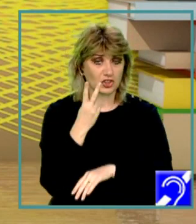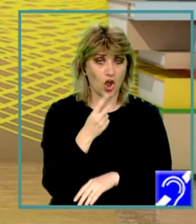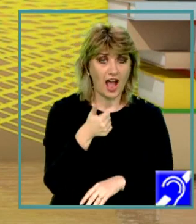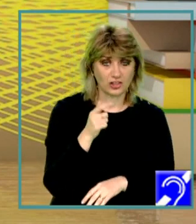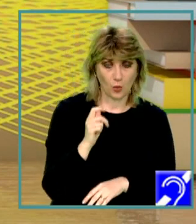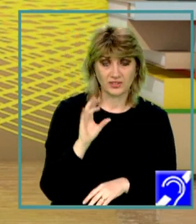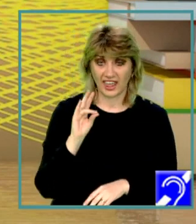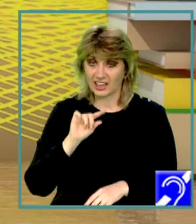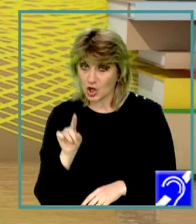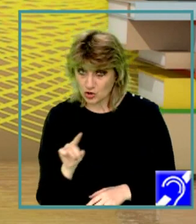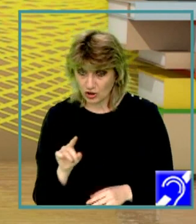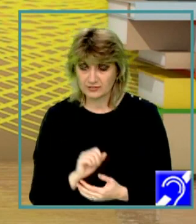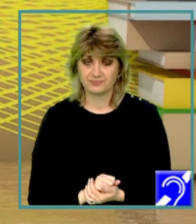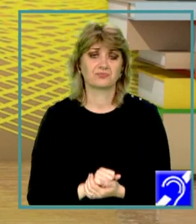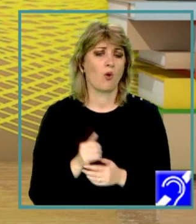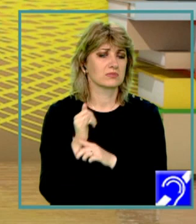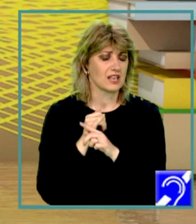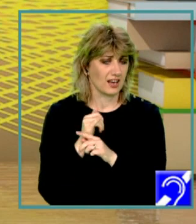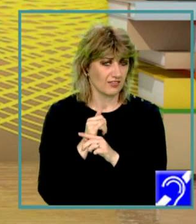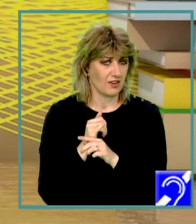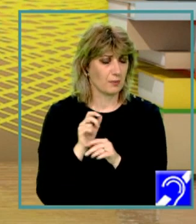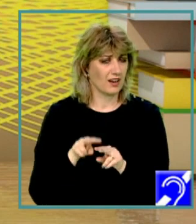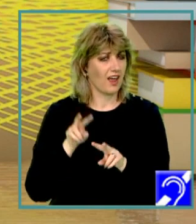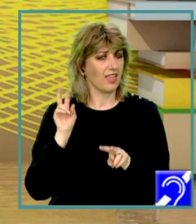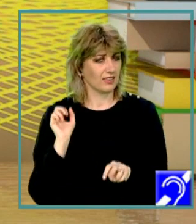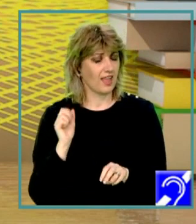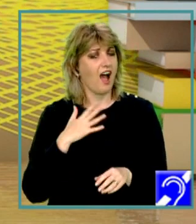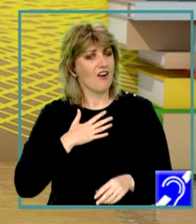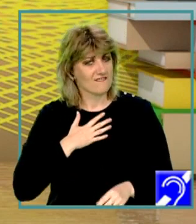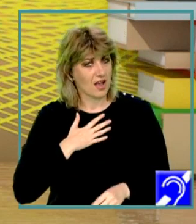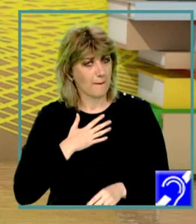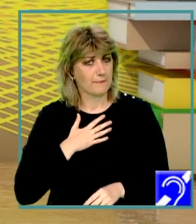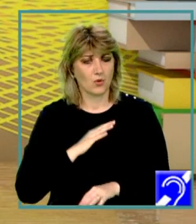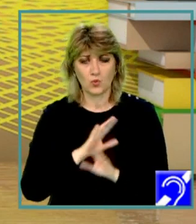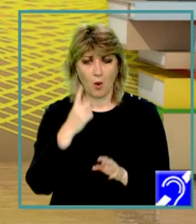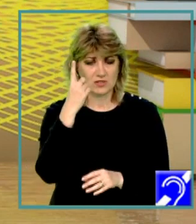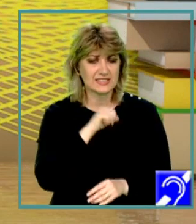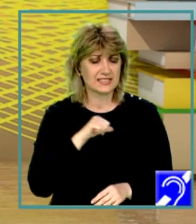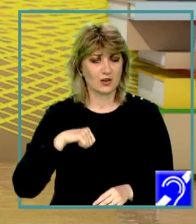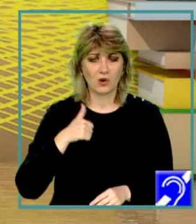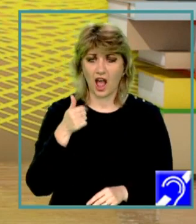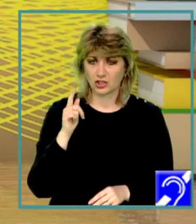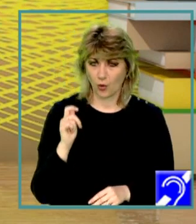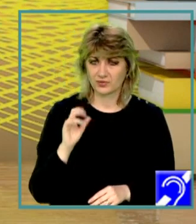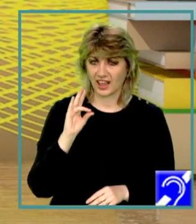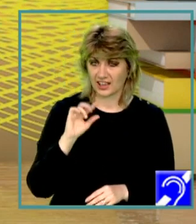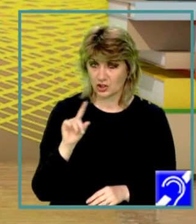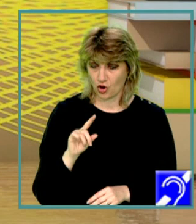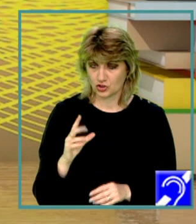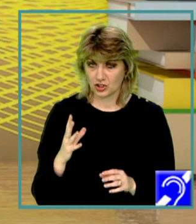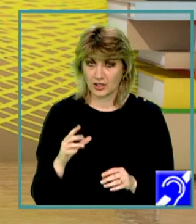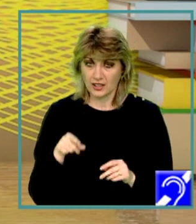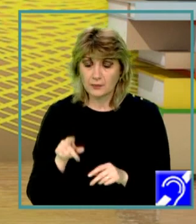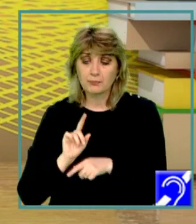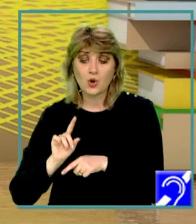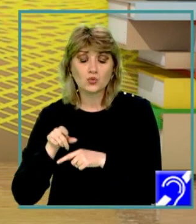hidrogen observăm inițial că avem doar un singur atom de hidrogen în produși de